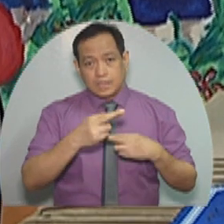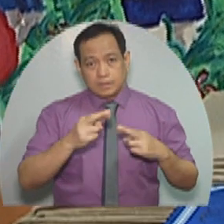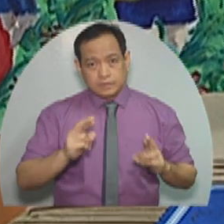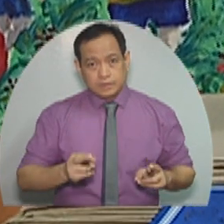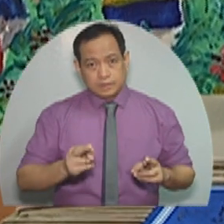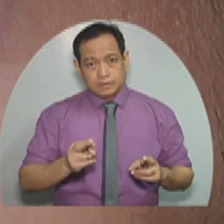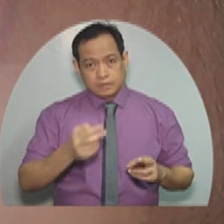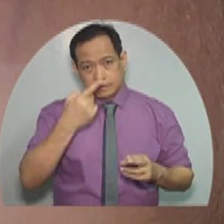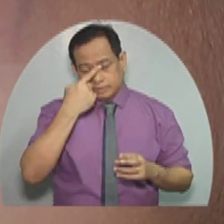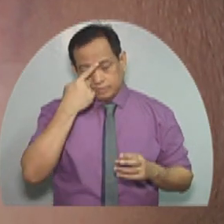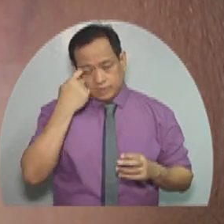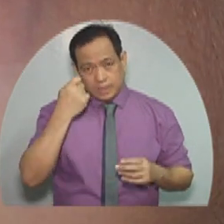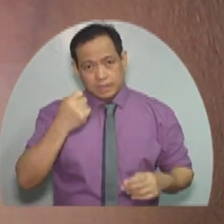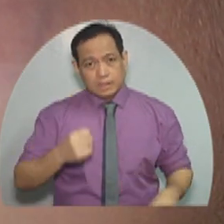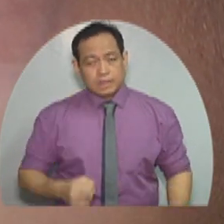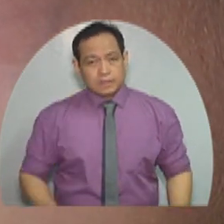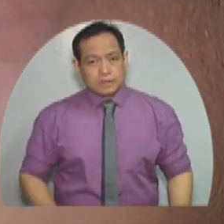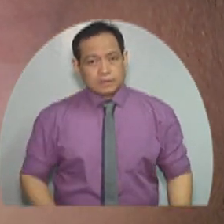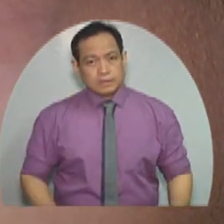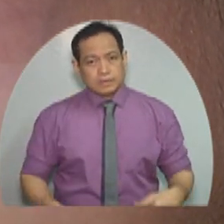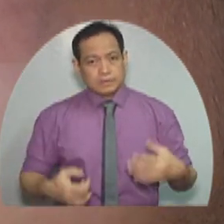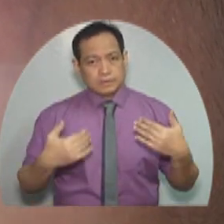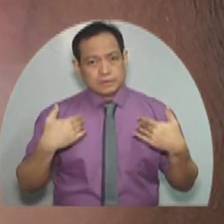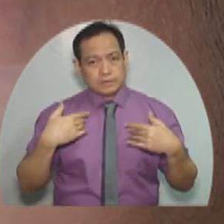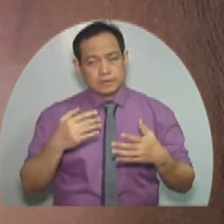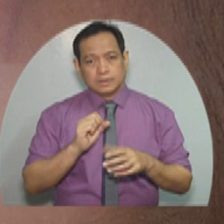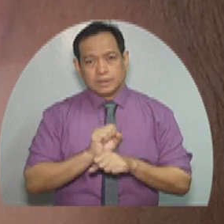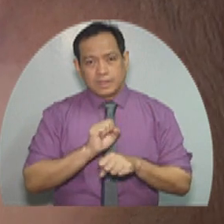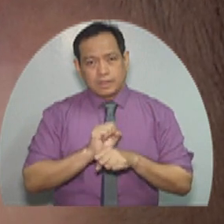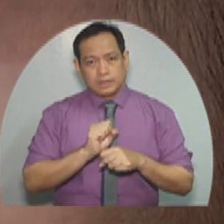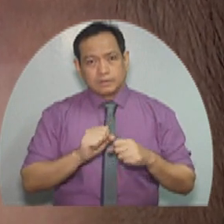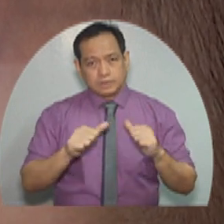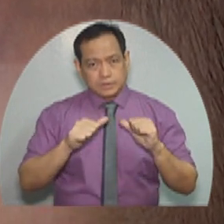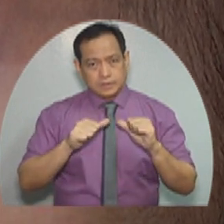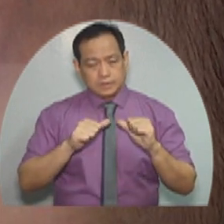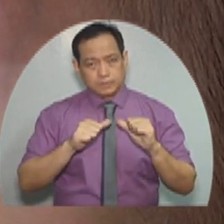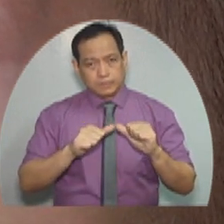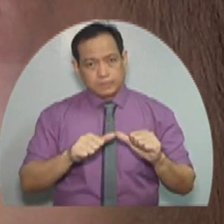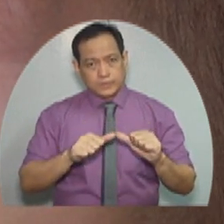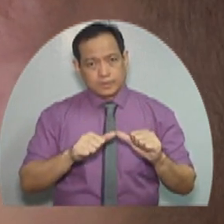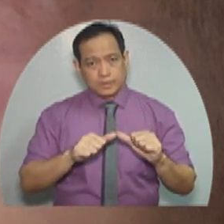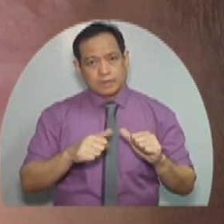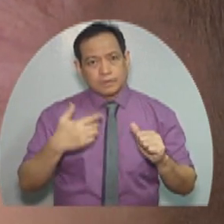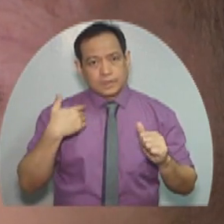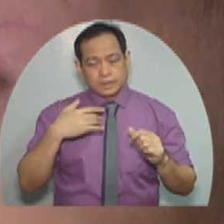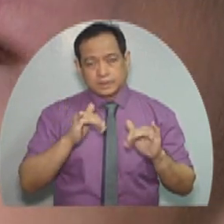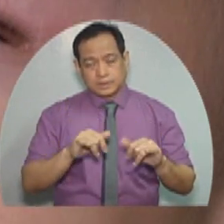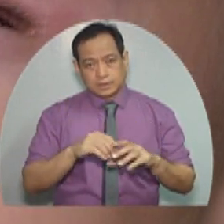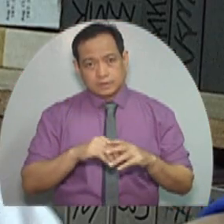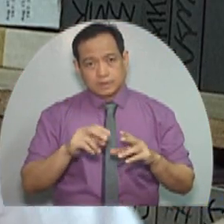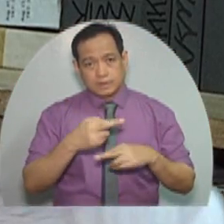gagamit kasi malapit lang daw yung trabaho niya. May itutuloy din po sa tinutuluyan